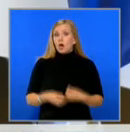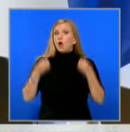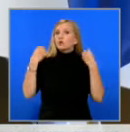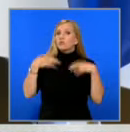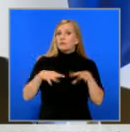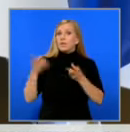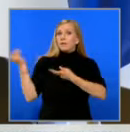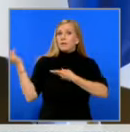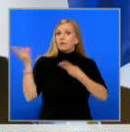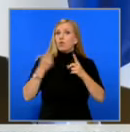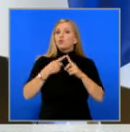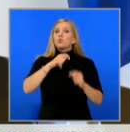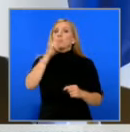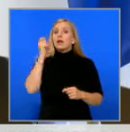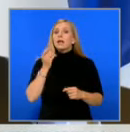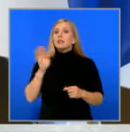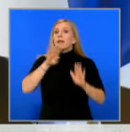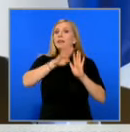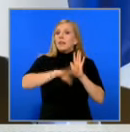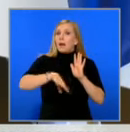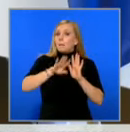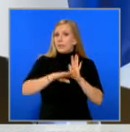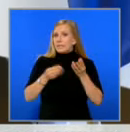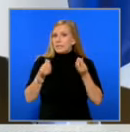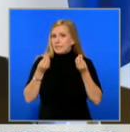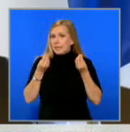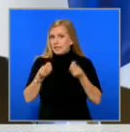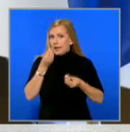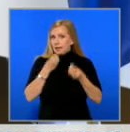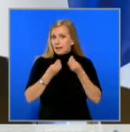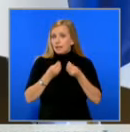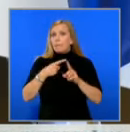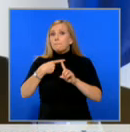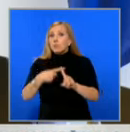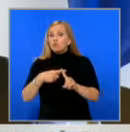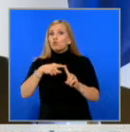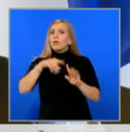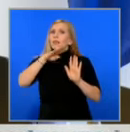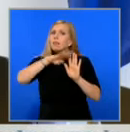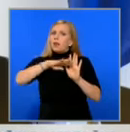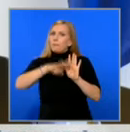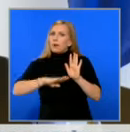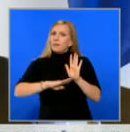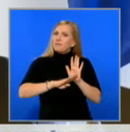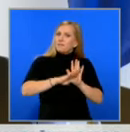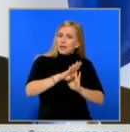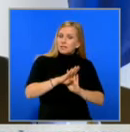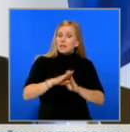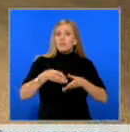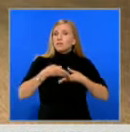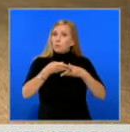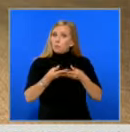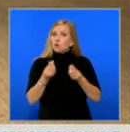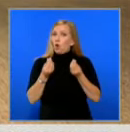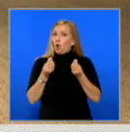от украйна ще намали цените на основните хранителни стоки ще намали инфлацията което ще подпомогне най-вече хората с ниски